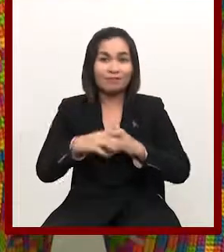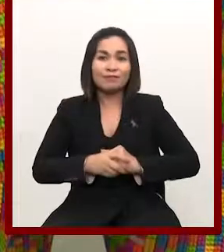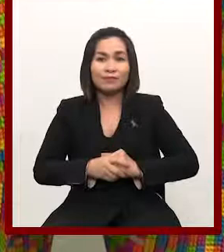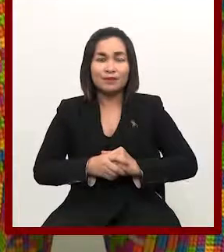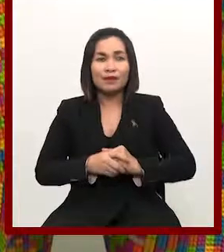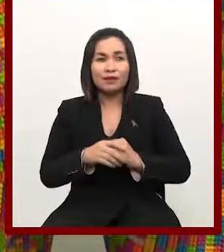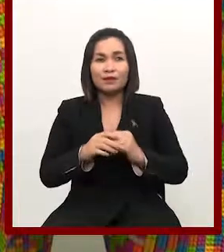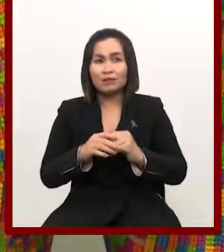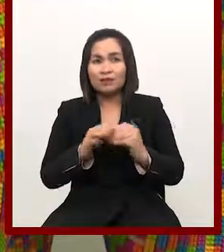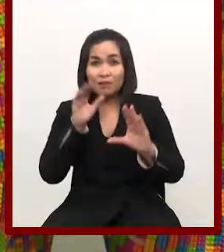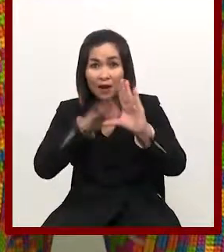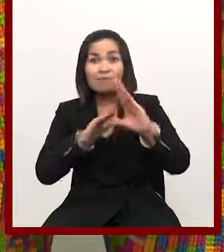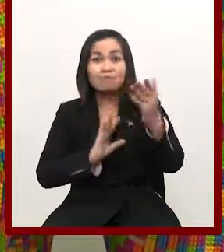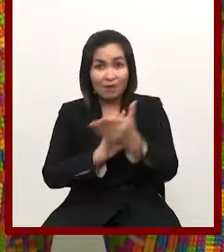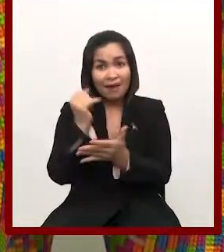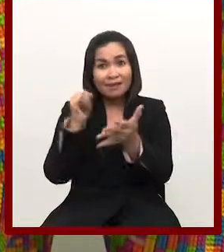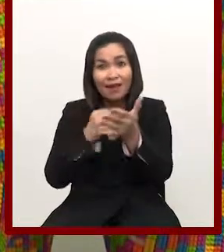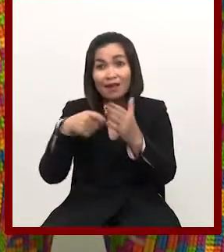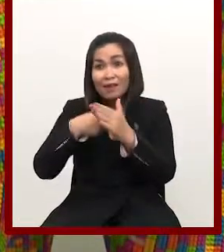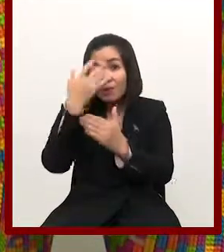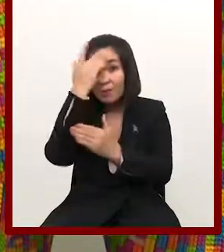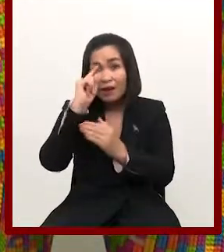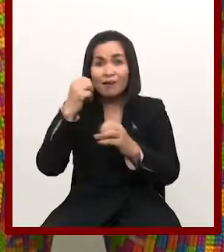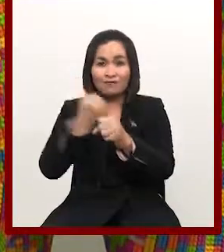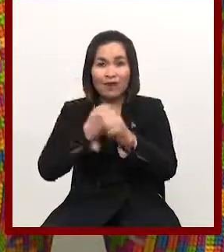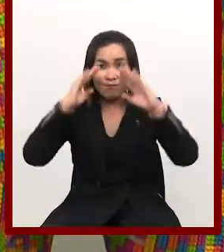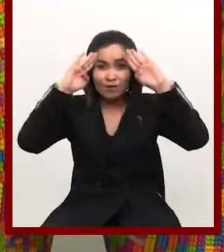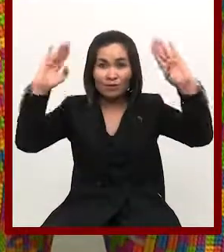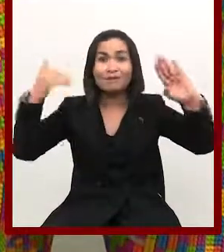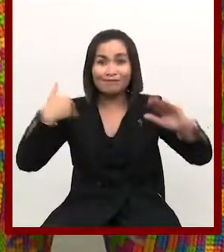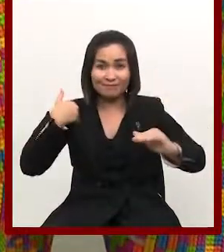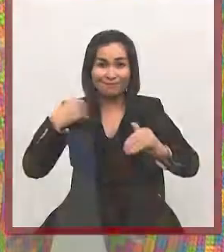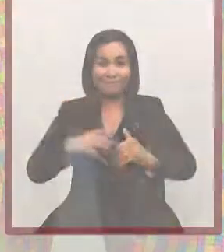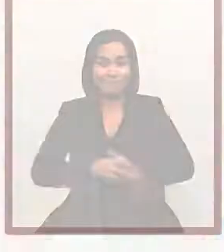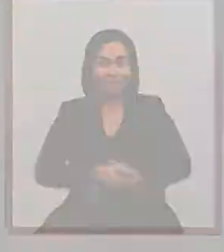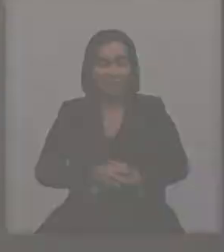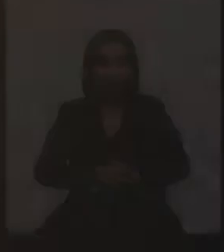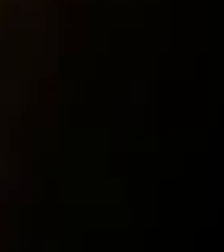แล้วก็หางานง่ายมากค่ะเพราะว่ามีประสบการณ์จากการฝึกงานค่ะ